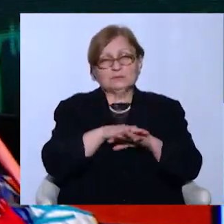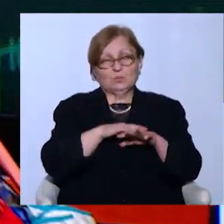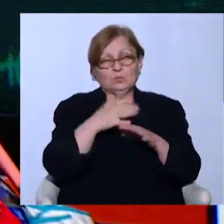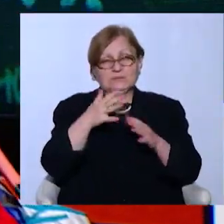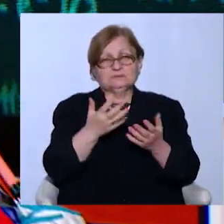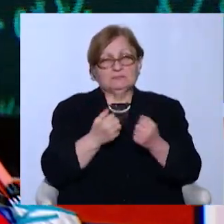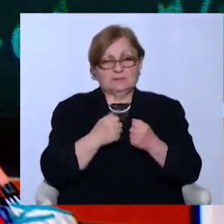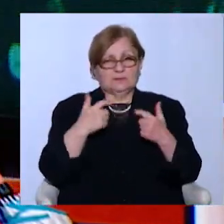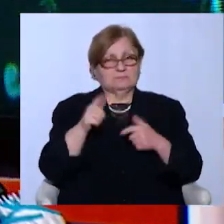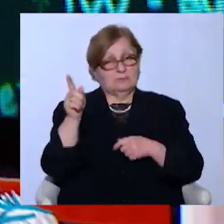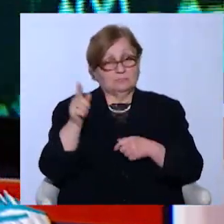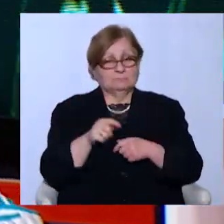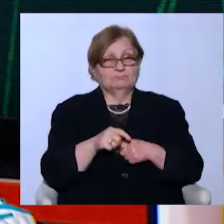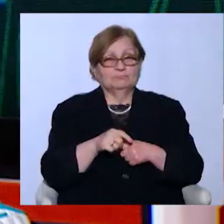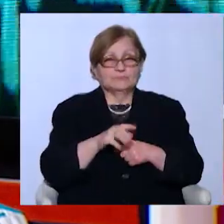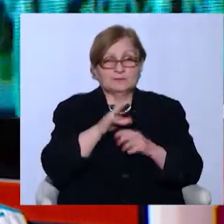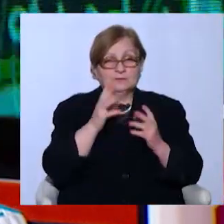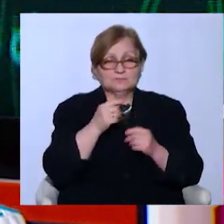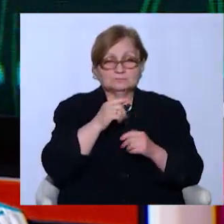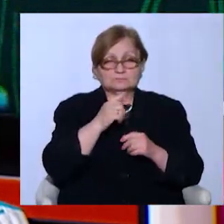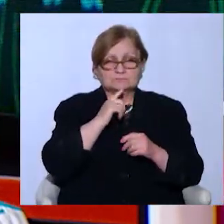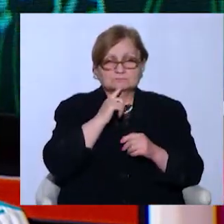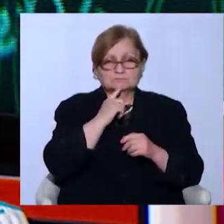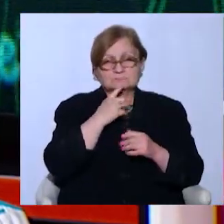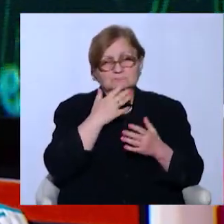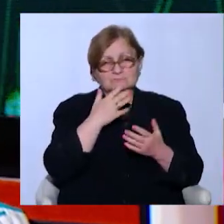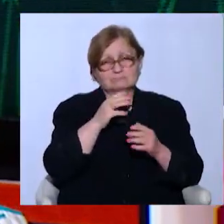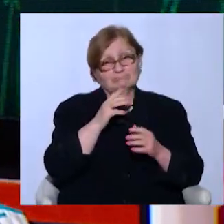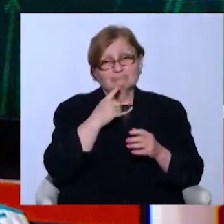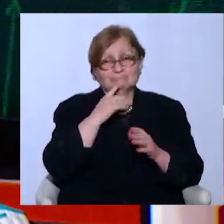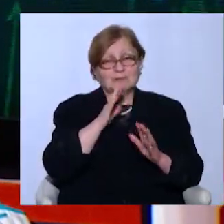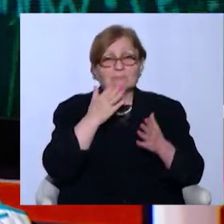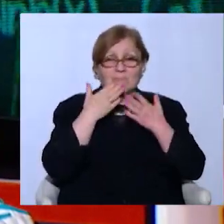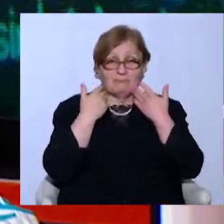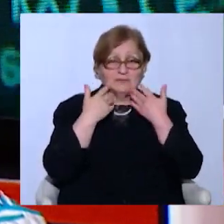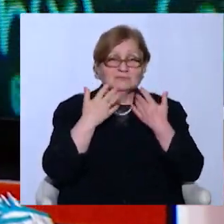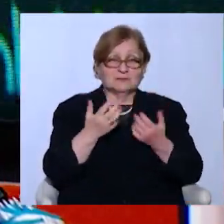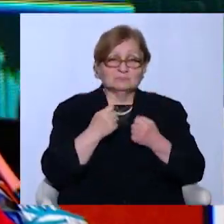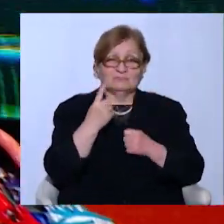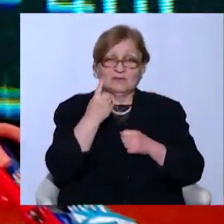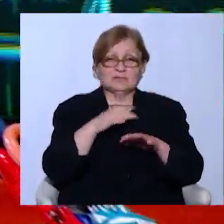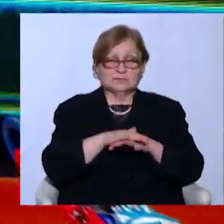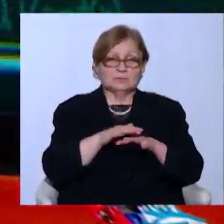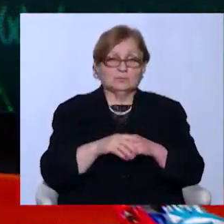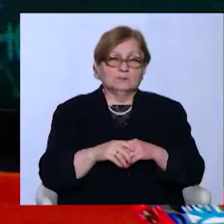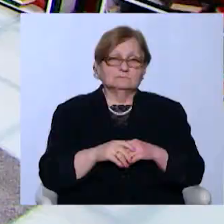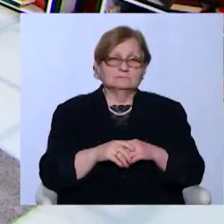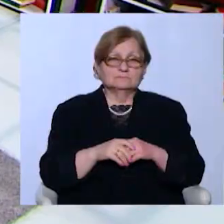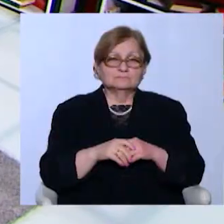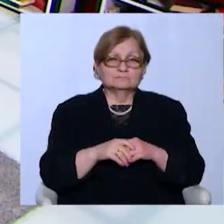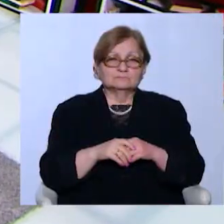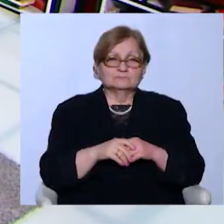3-დან. რომელიც საკმაოდ გამოდის, რომ საკმაოდ მარტივად მოპოვებადი იყო ეს ერთი ქულა.